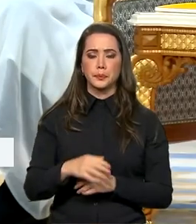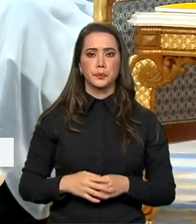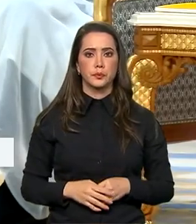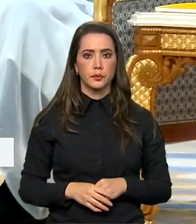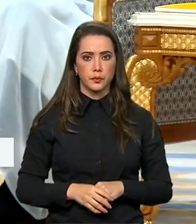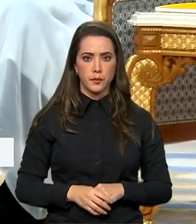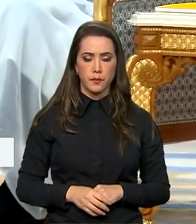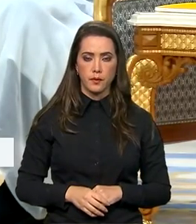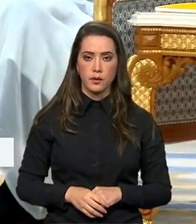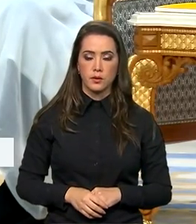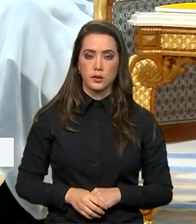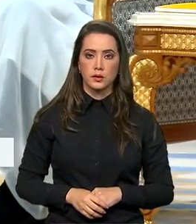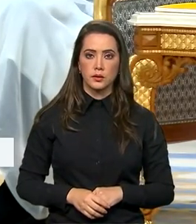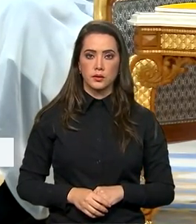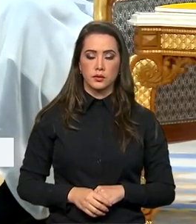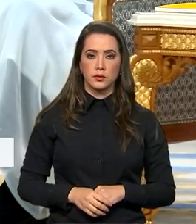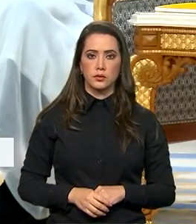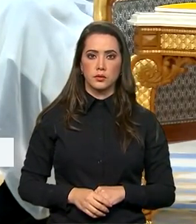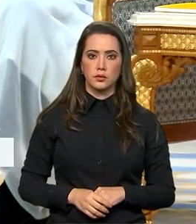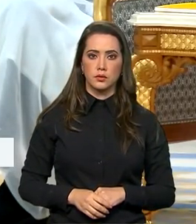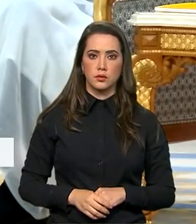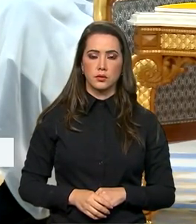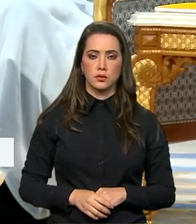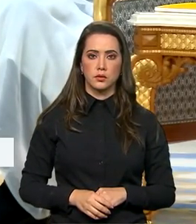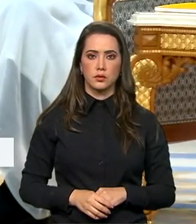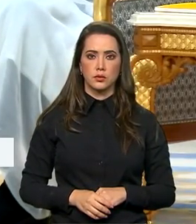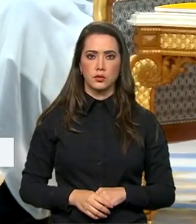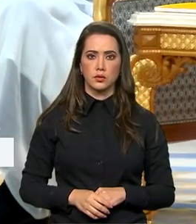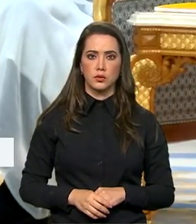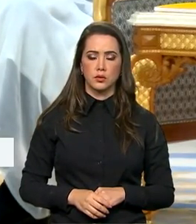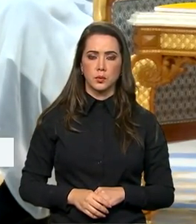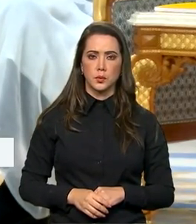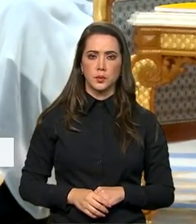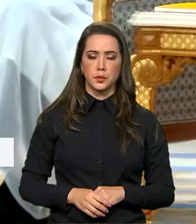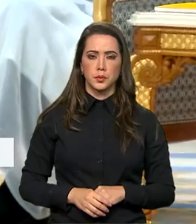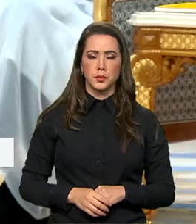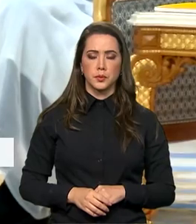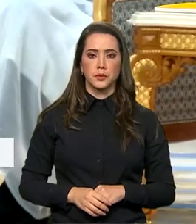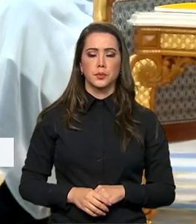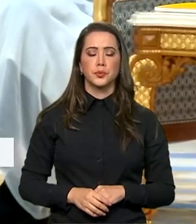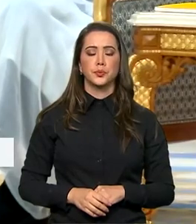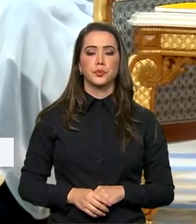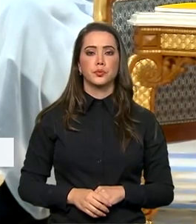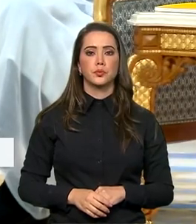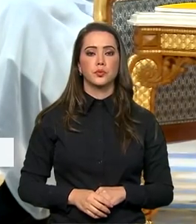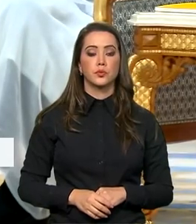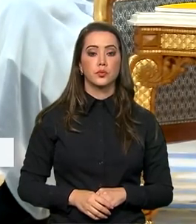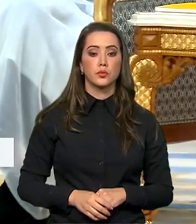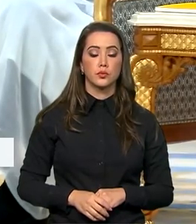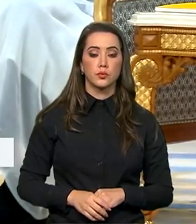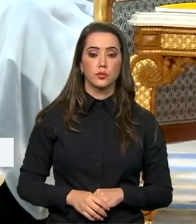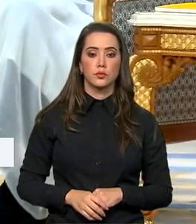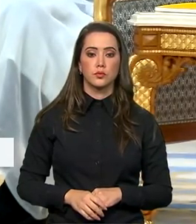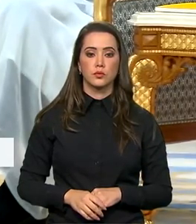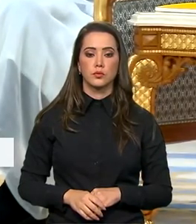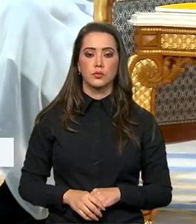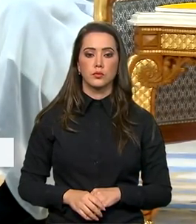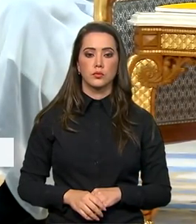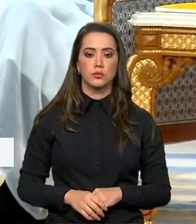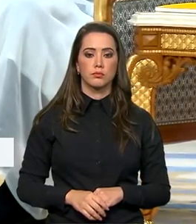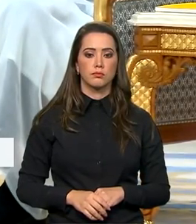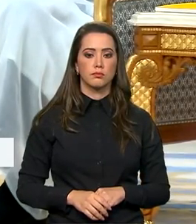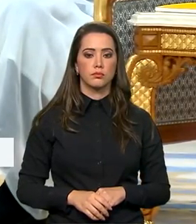الإمارات العربية المتحدة كل النجاح والتوفيق في تنظيم الدورة 28 في مؤتمر الأطراف في